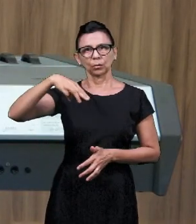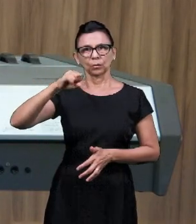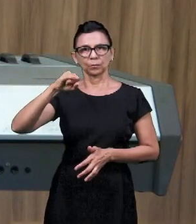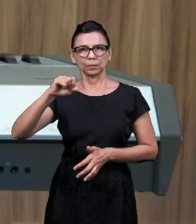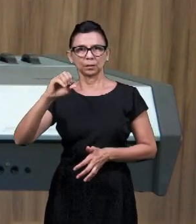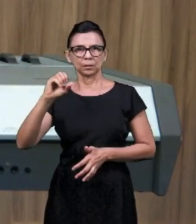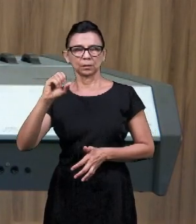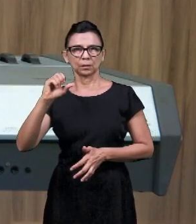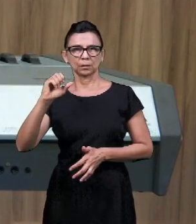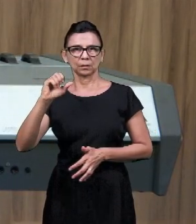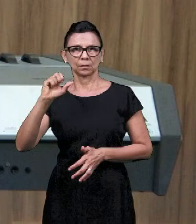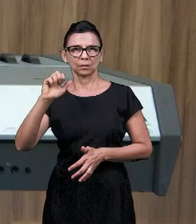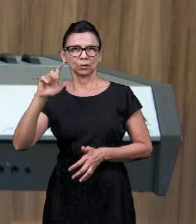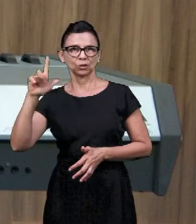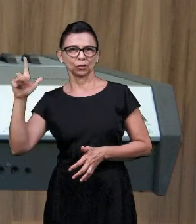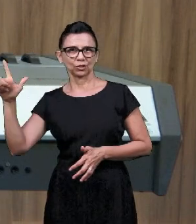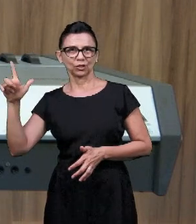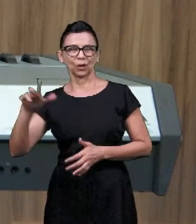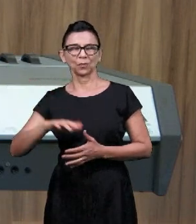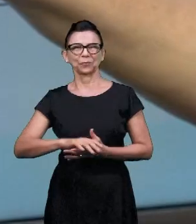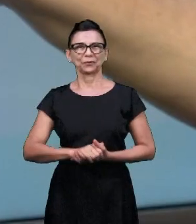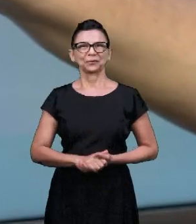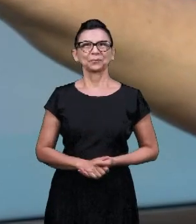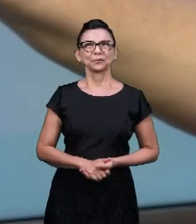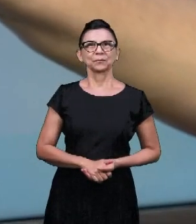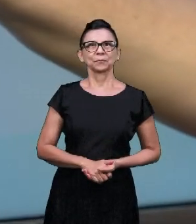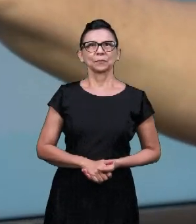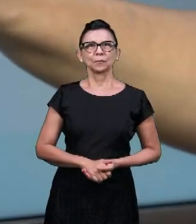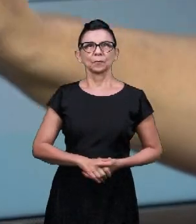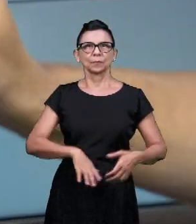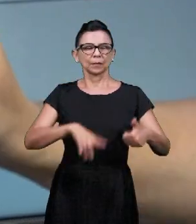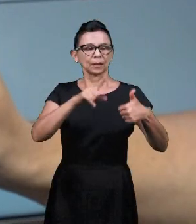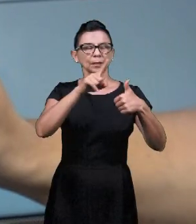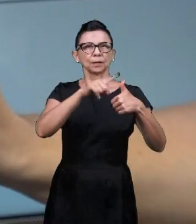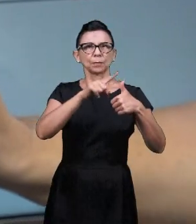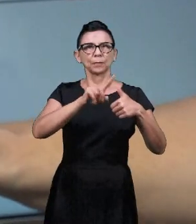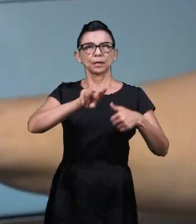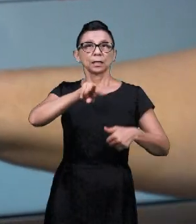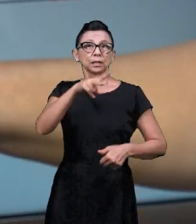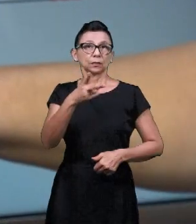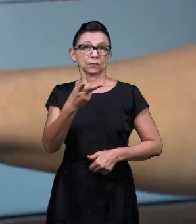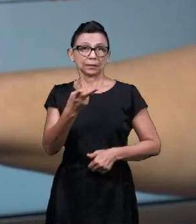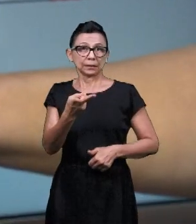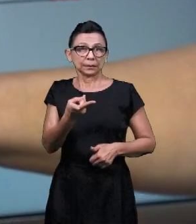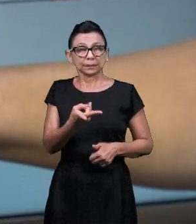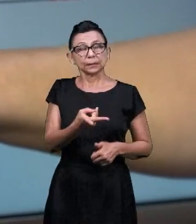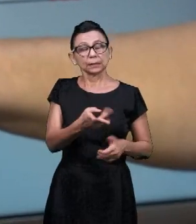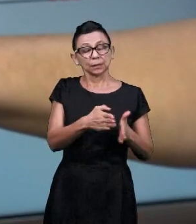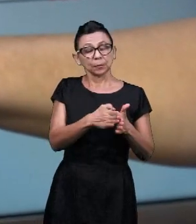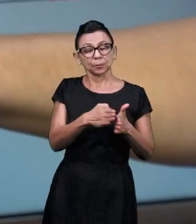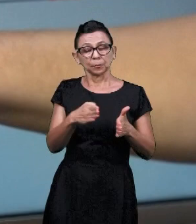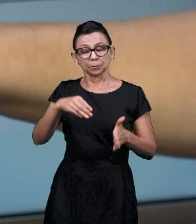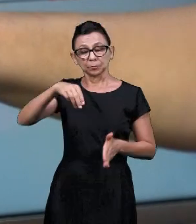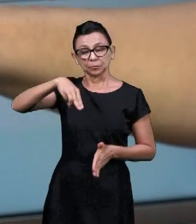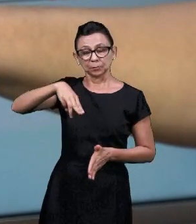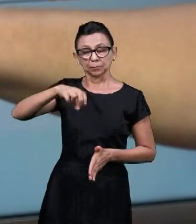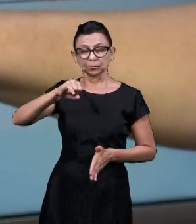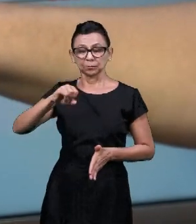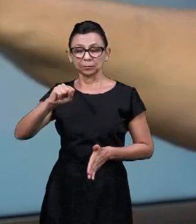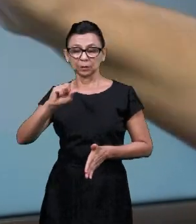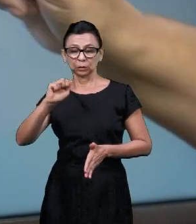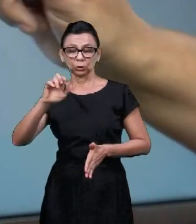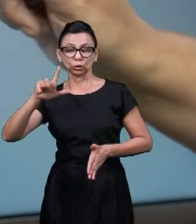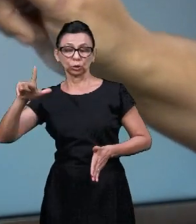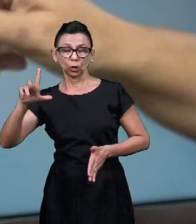Là, nous avons la première inversion. Maintenant, il y a mi, sol, do. Et